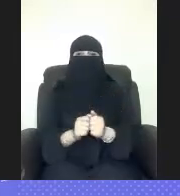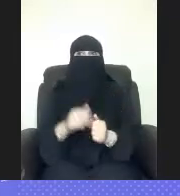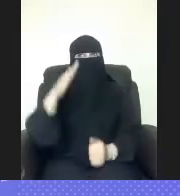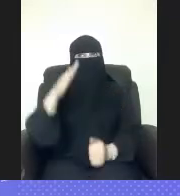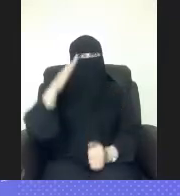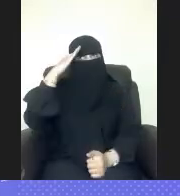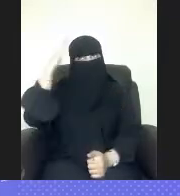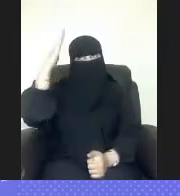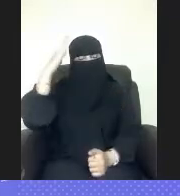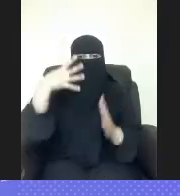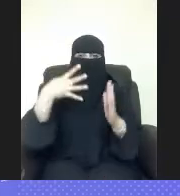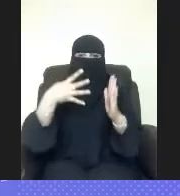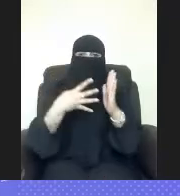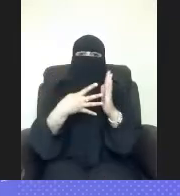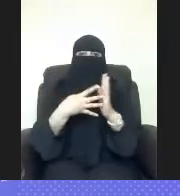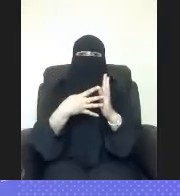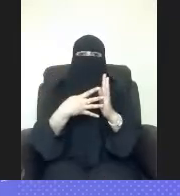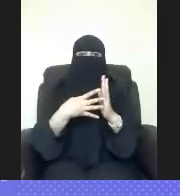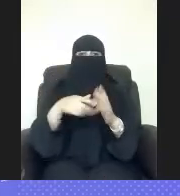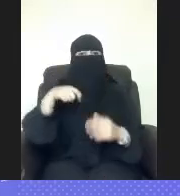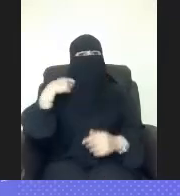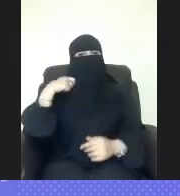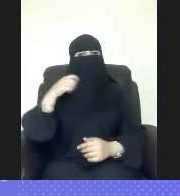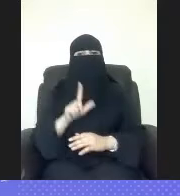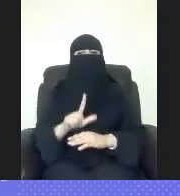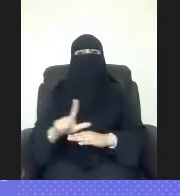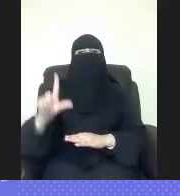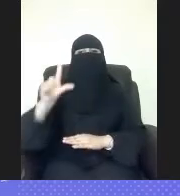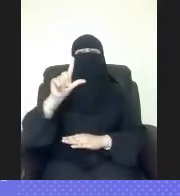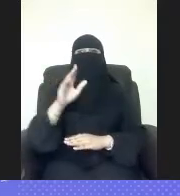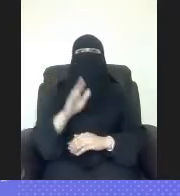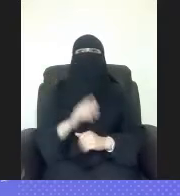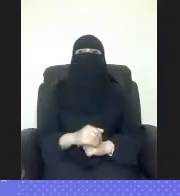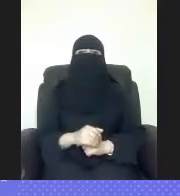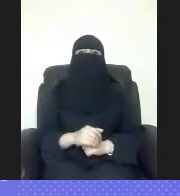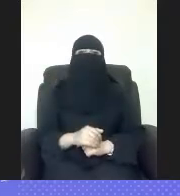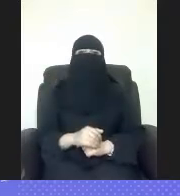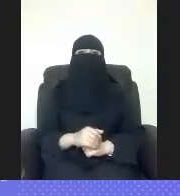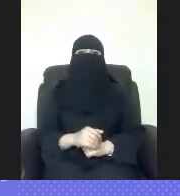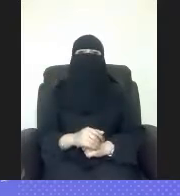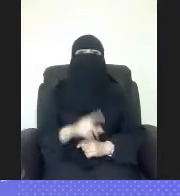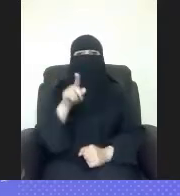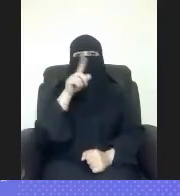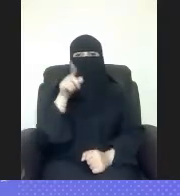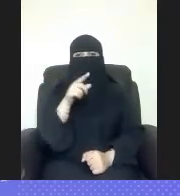بمعالي رئيس الجامعة على الرعاية، وكذلك وكالة الجامعة